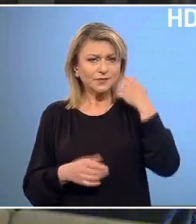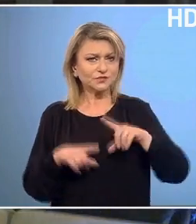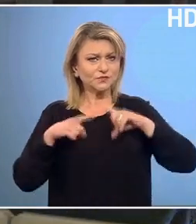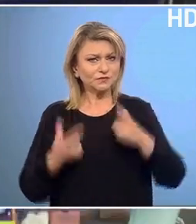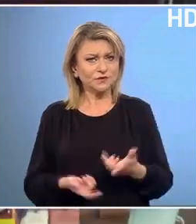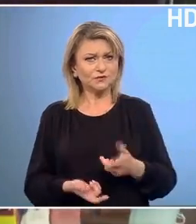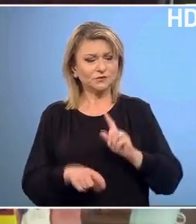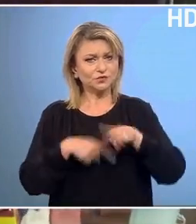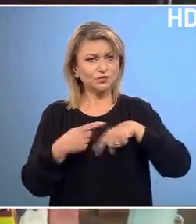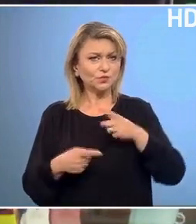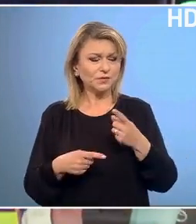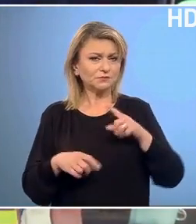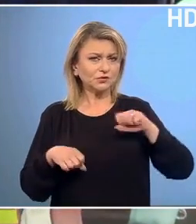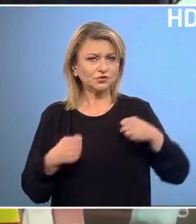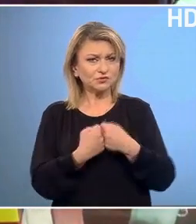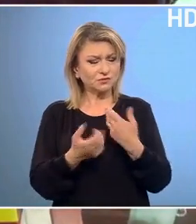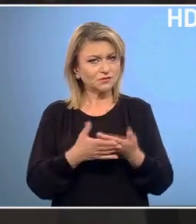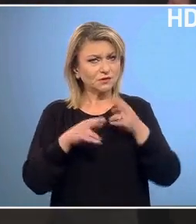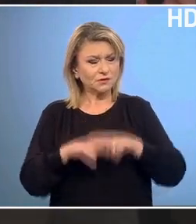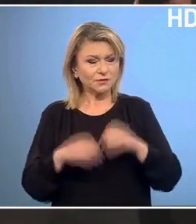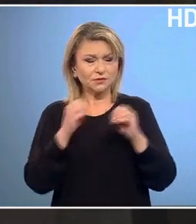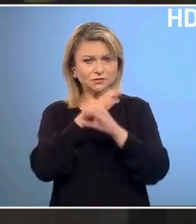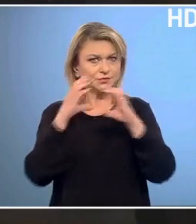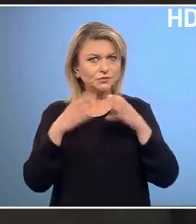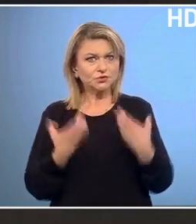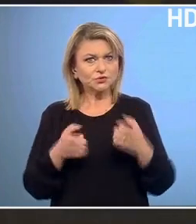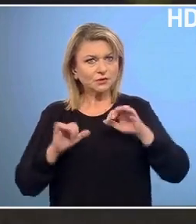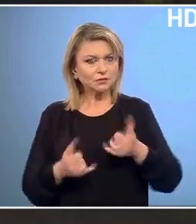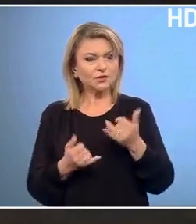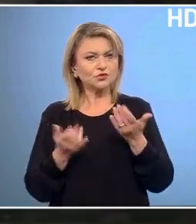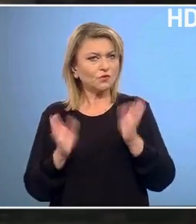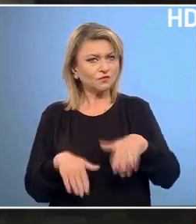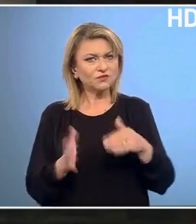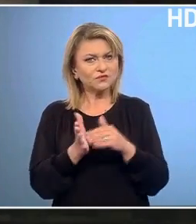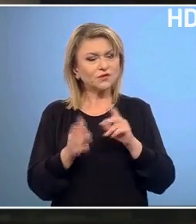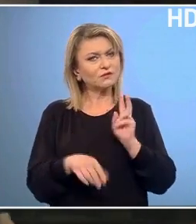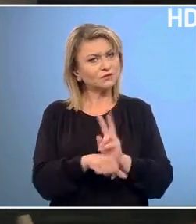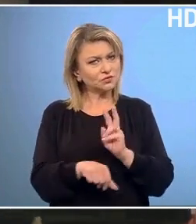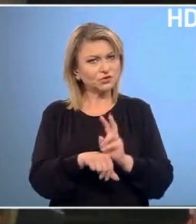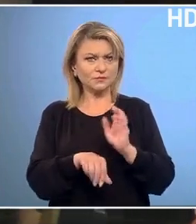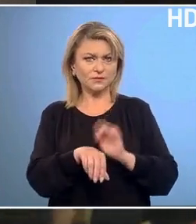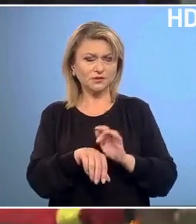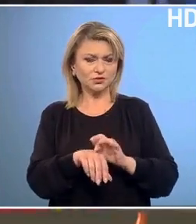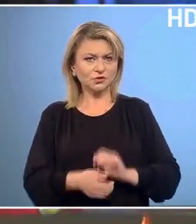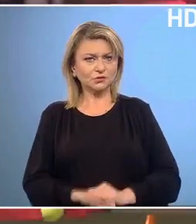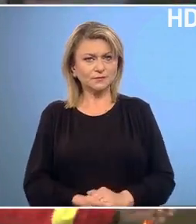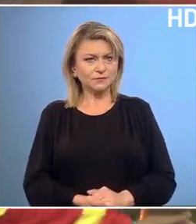pierdut viața după impact. Aceștia au rămas șocați de cele întâmplate și au avut nevoie de îngrijirea